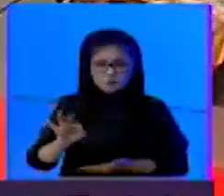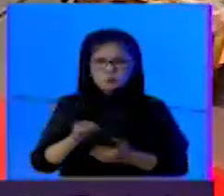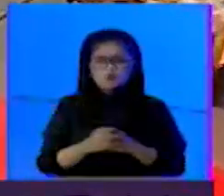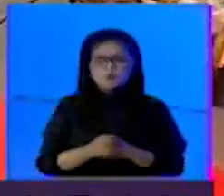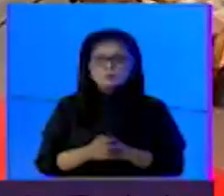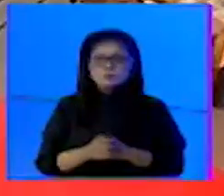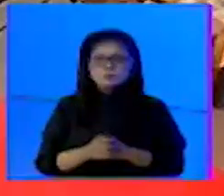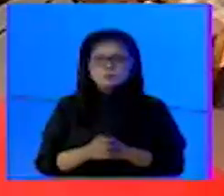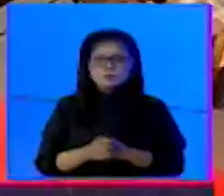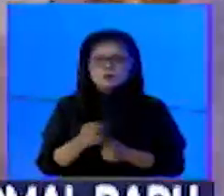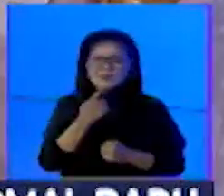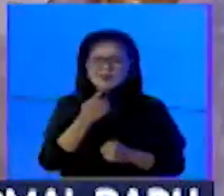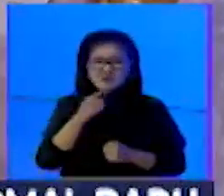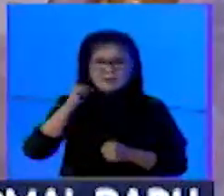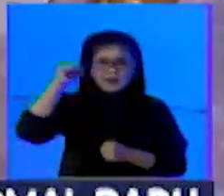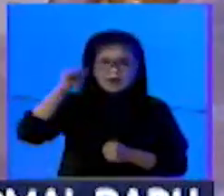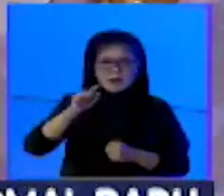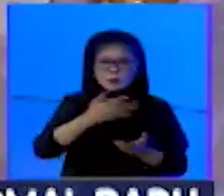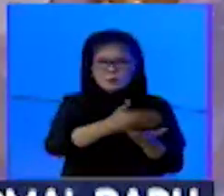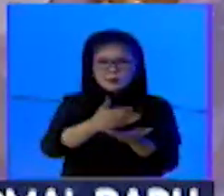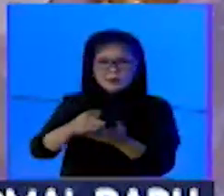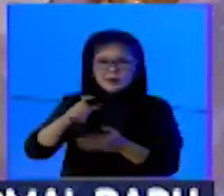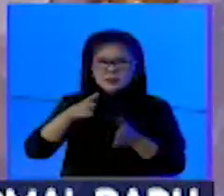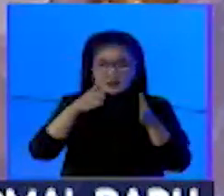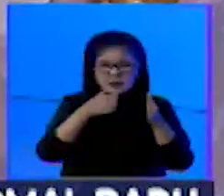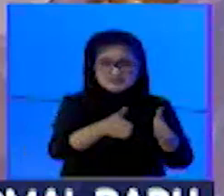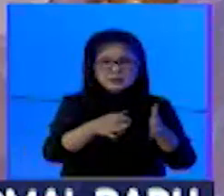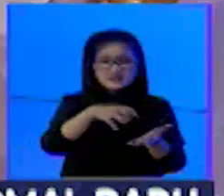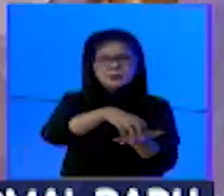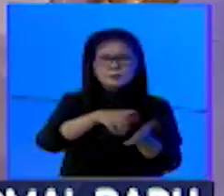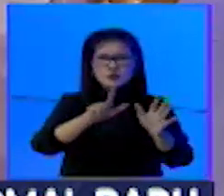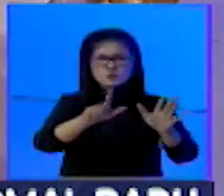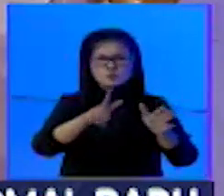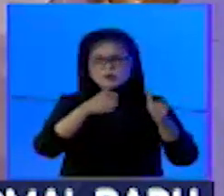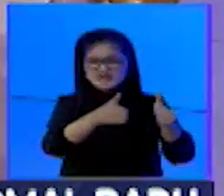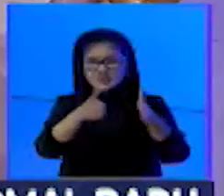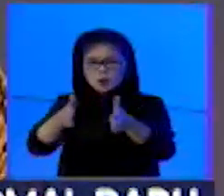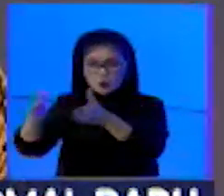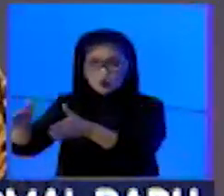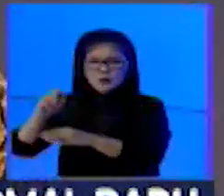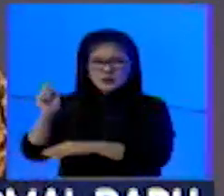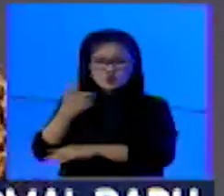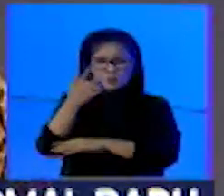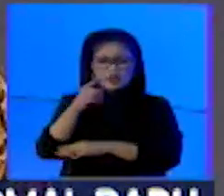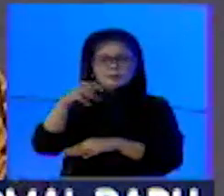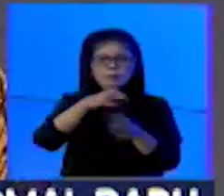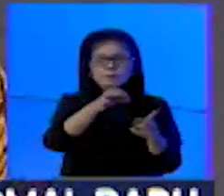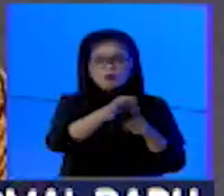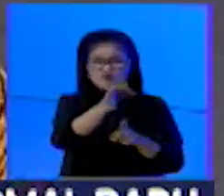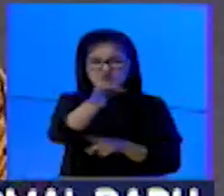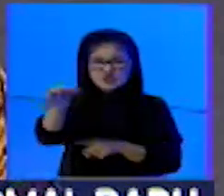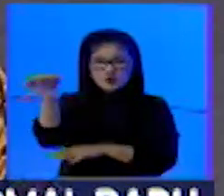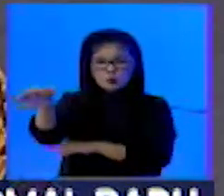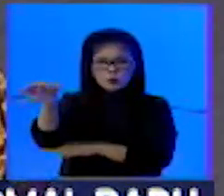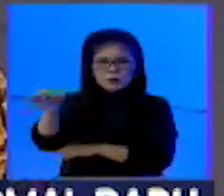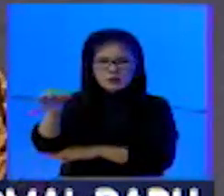menjadi 4 klaster wilayah dalam 7 sektor kehidupan, yaitu klaster provinsi, kota, kabupaten, dan kabupaten tertinggal yang